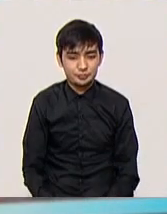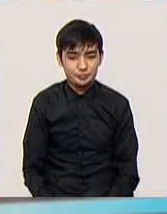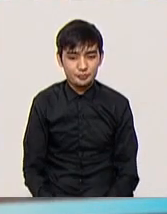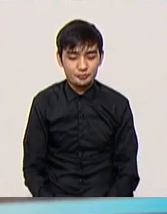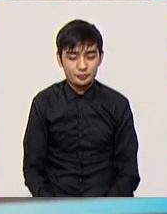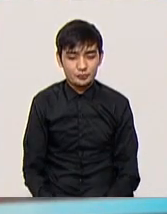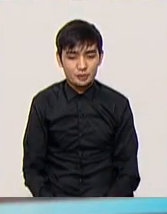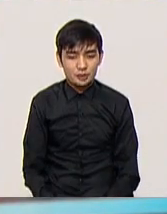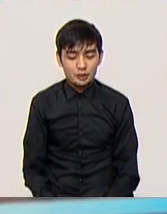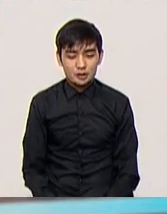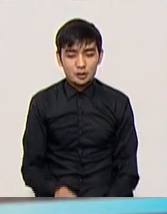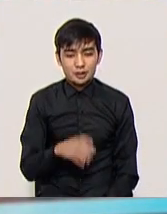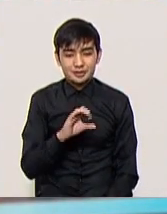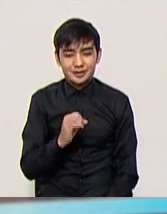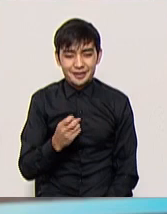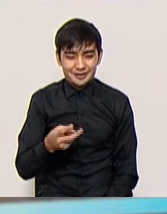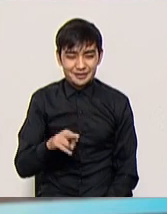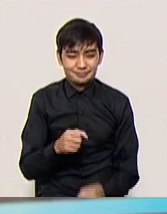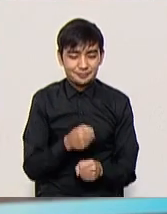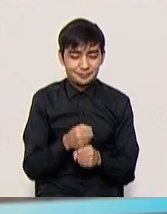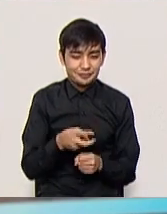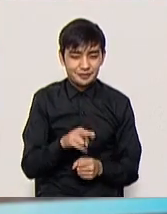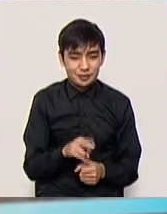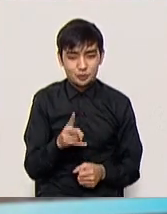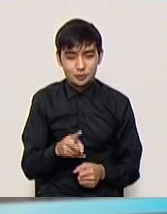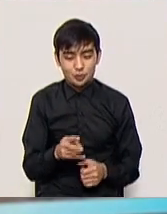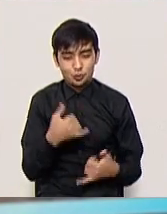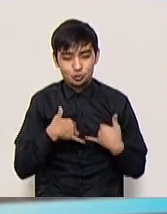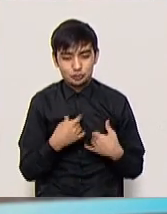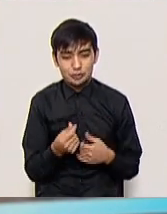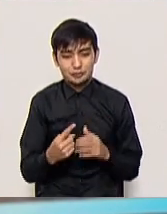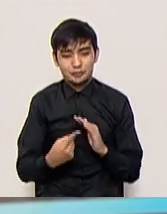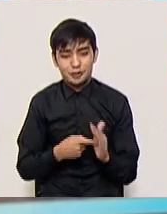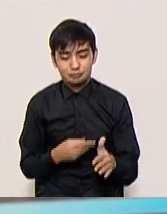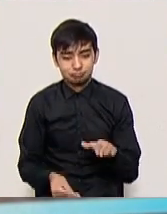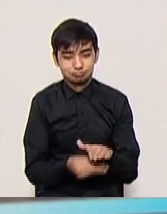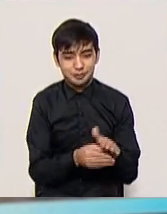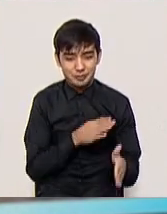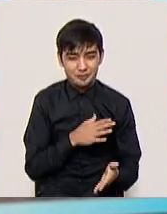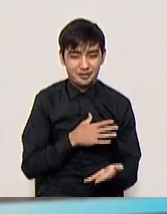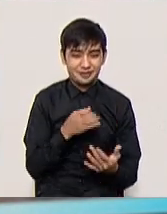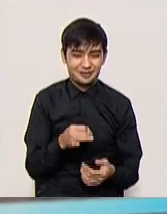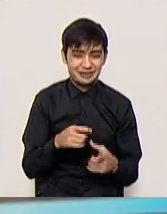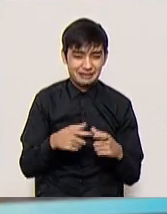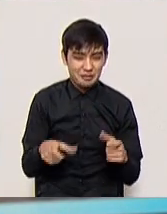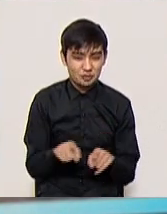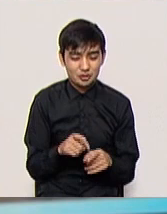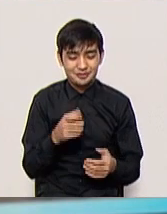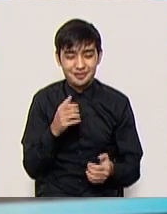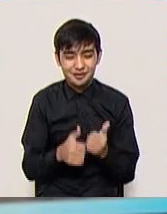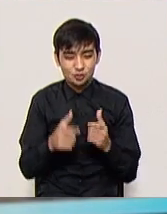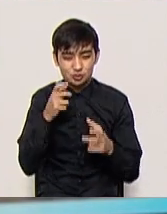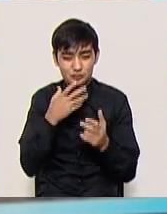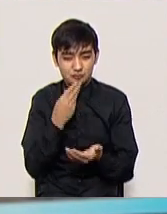Біреу жаңағы сессияны өту үшін мұғалімдер ақша талап етпесін. Әр студент